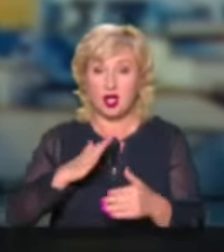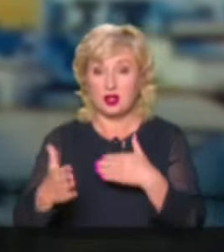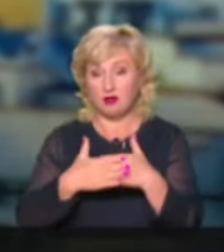ув'язненя